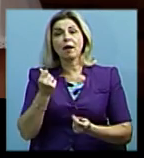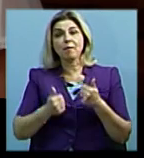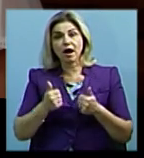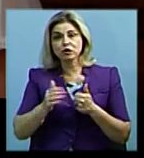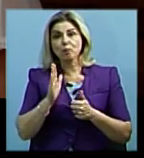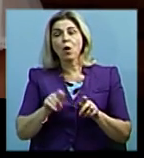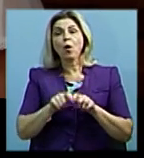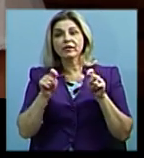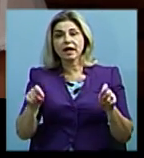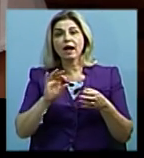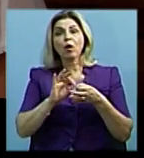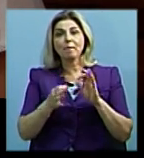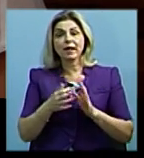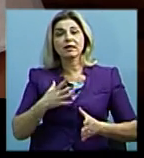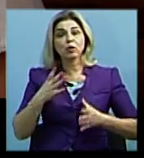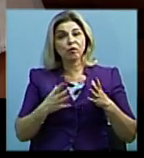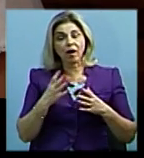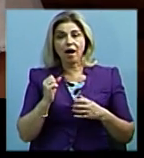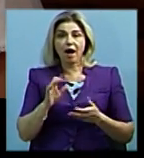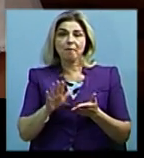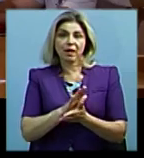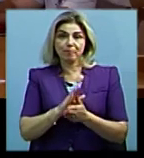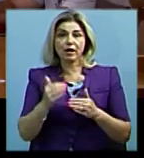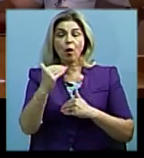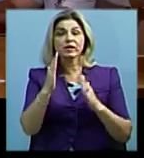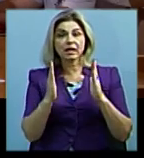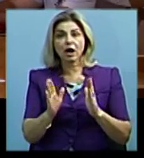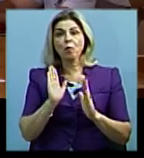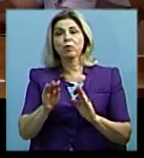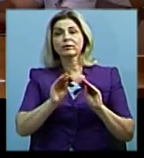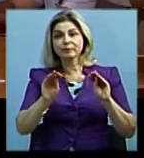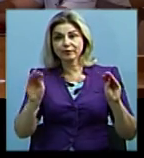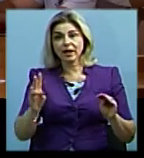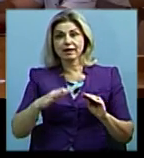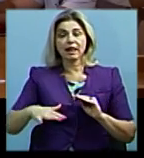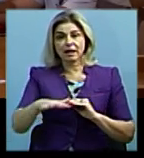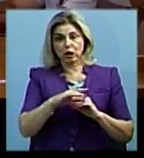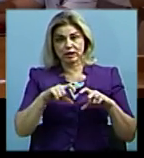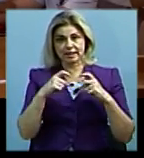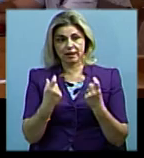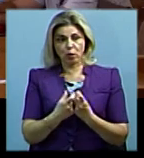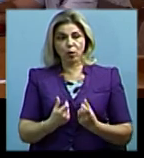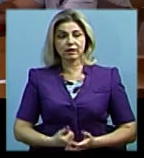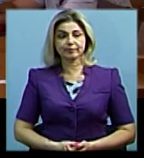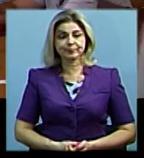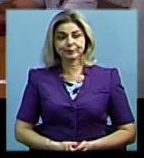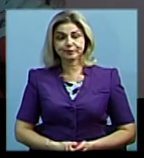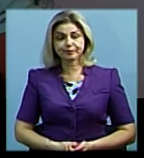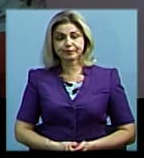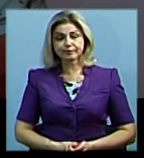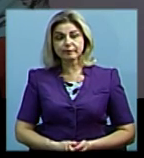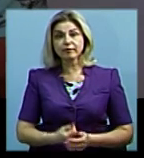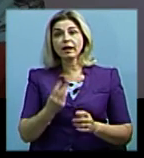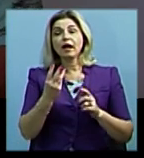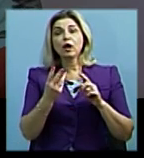відбудуться відкриті олімпійські тренування, а благодійні скрині розташують на території стадіону. 50 тисяч. Другий і